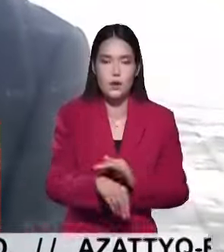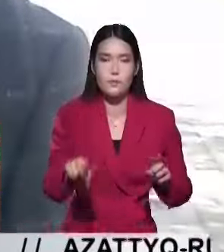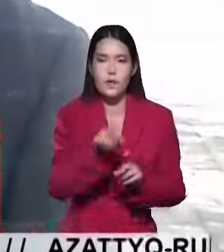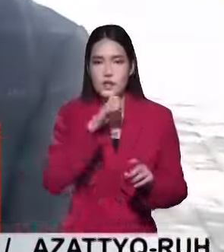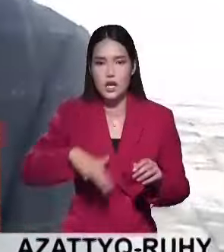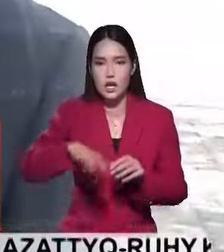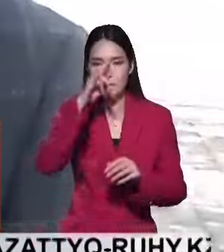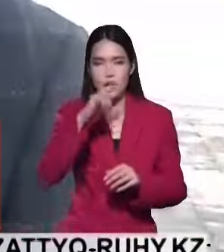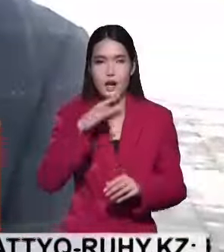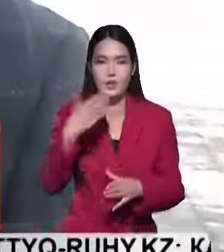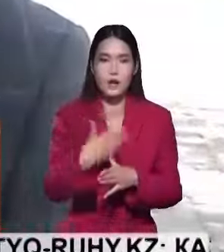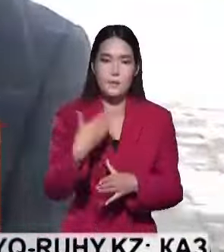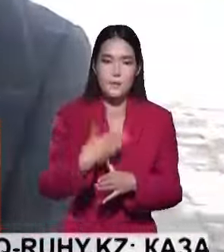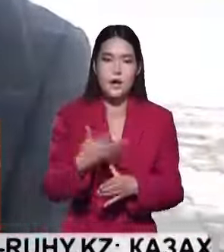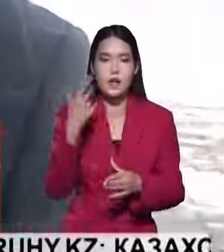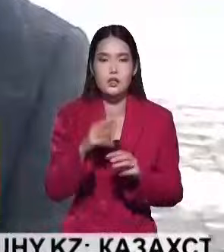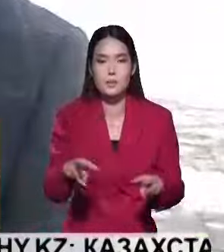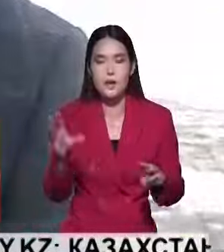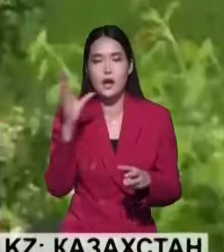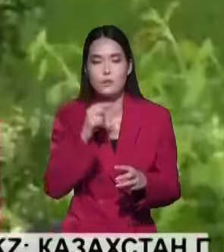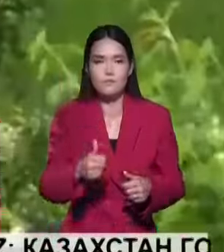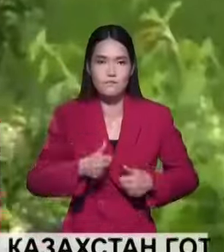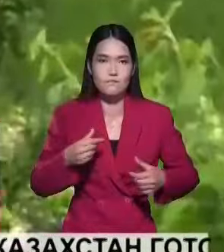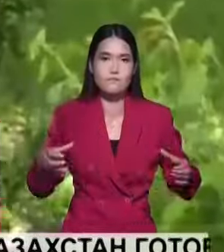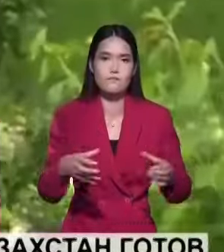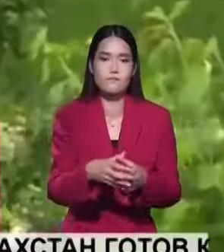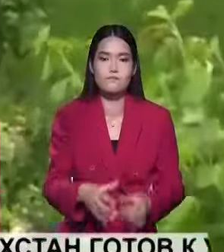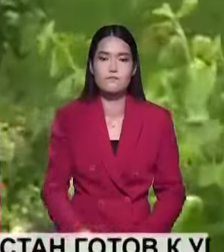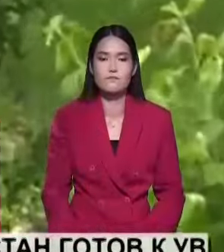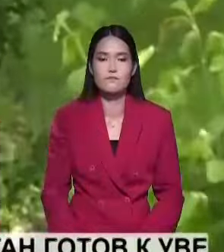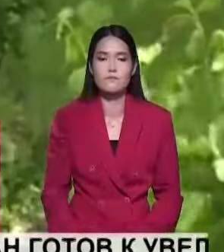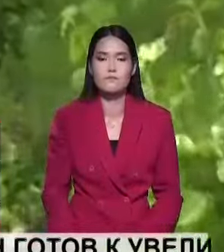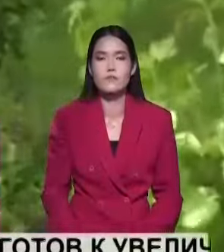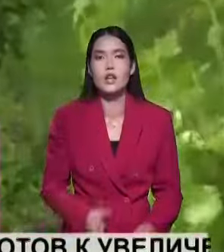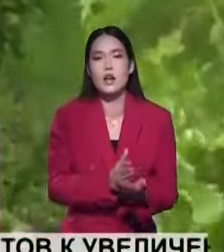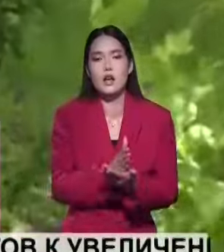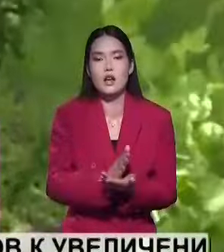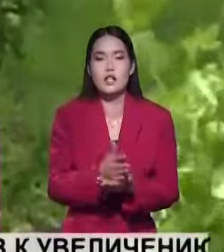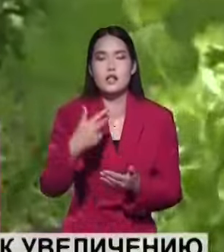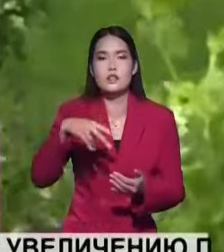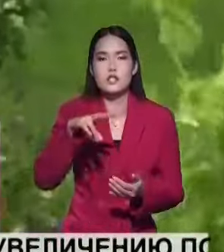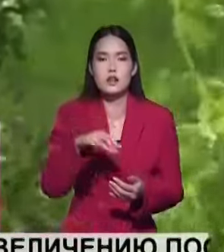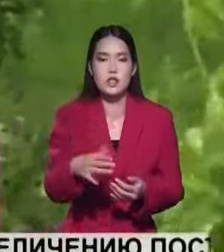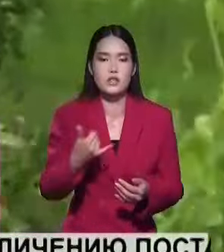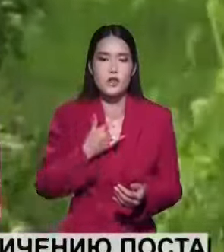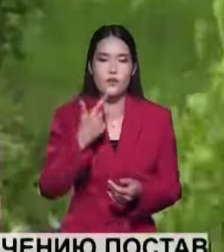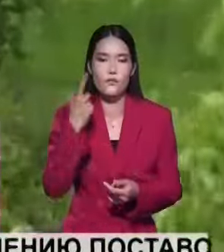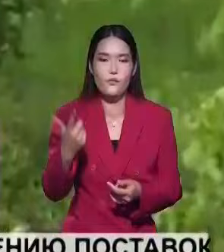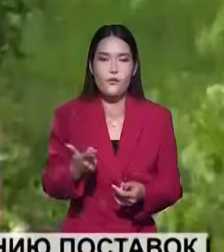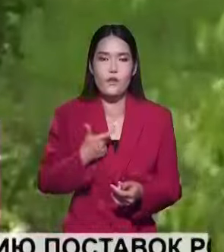на помощь. Когда мы все вместе, все можем преодолеть. На протяжении 30 дней личный состав нашей воинской части